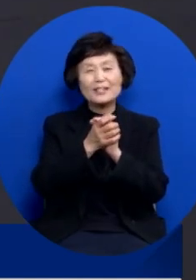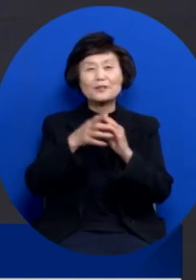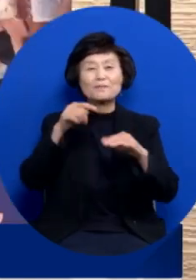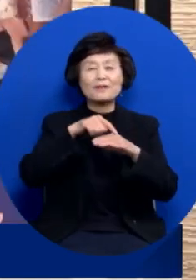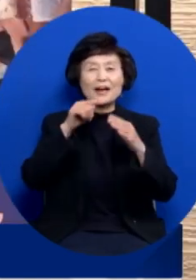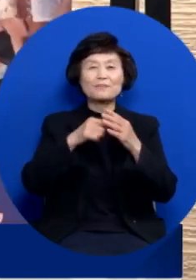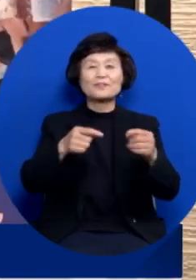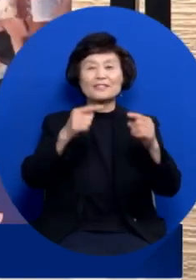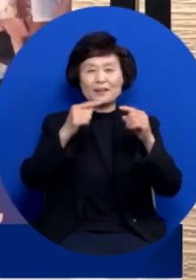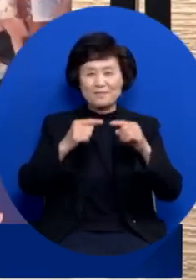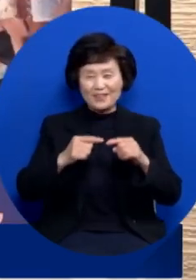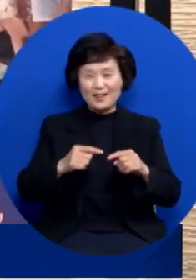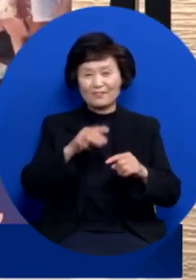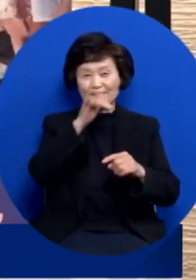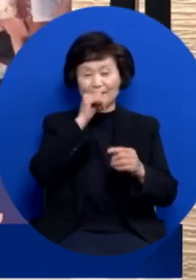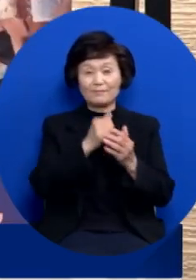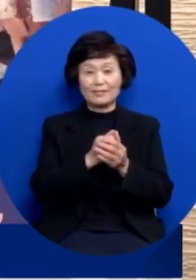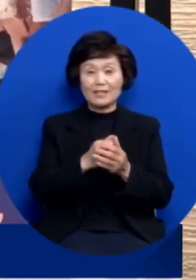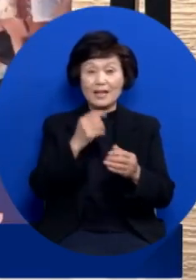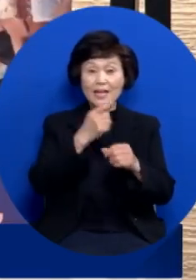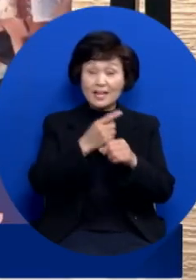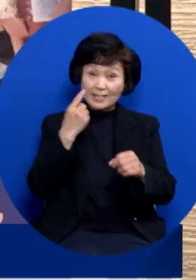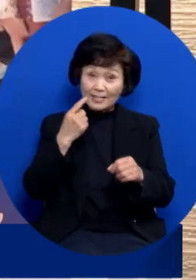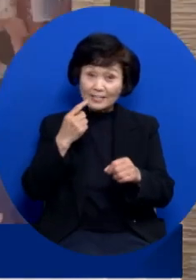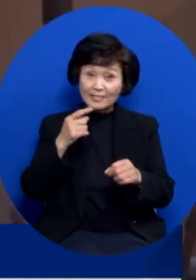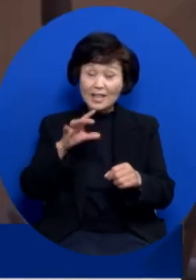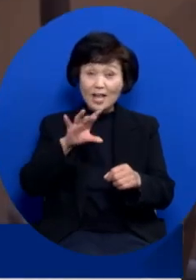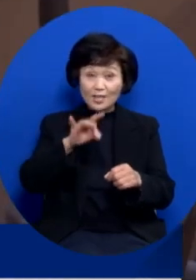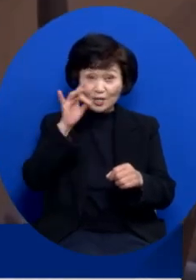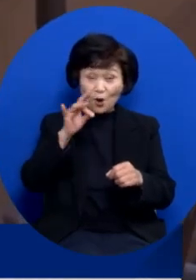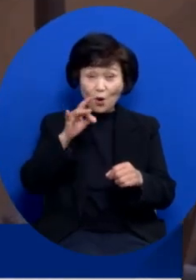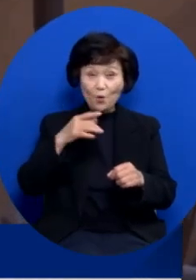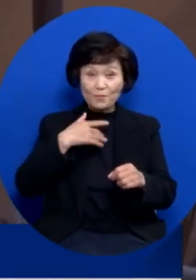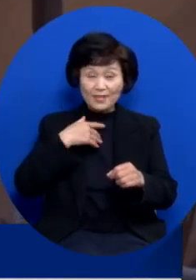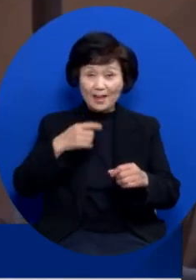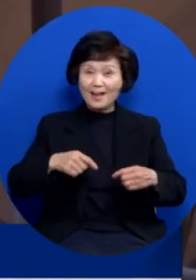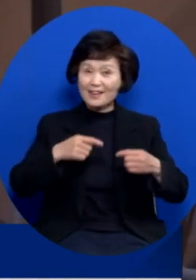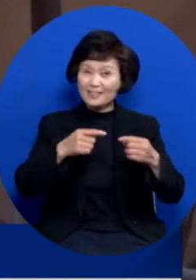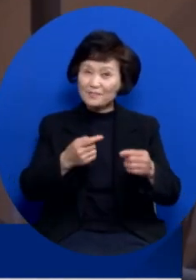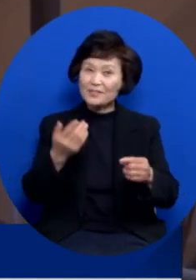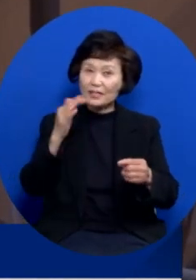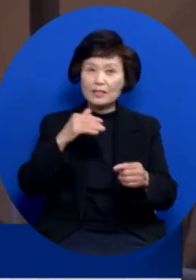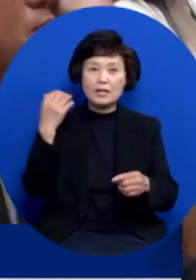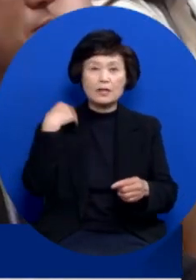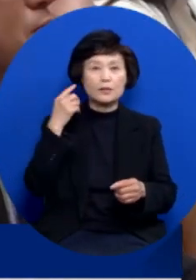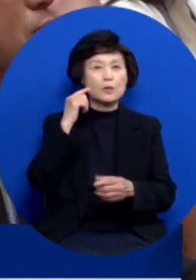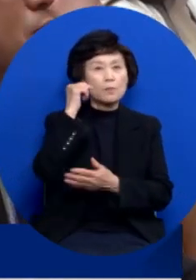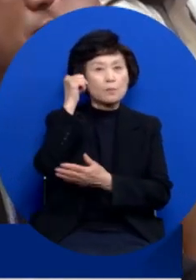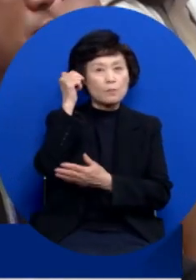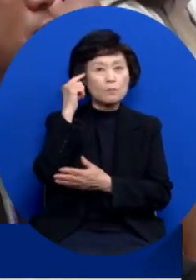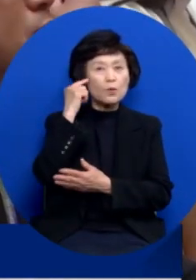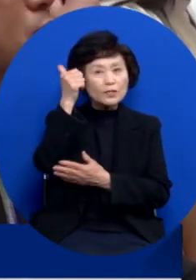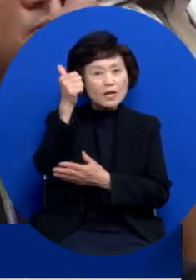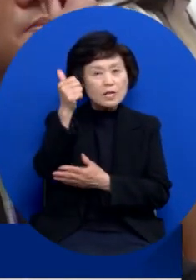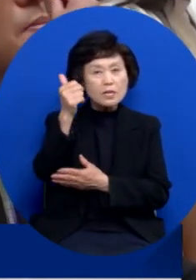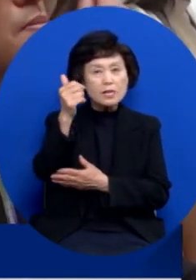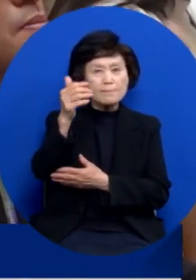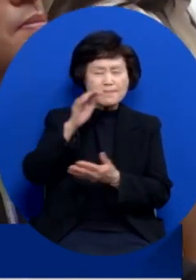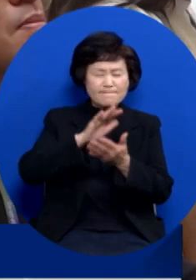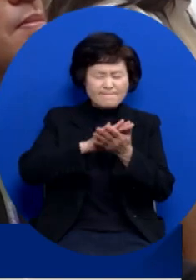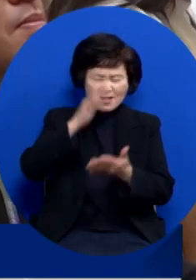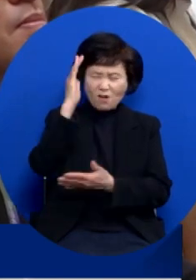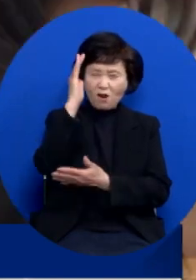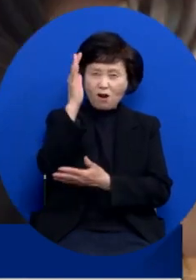참여하고 있어요. 작년에 제가 이제 처음으로 적극적으로 참여를 했는데 우리 담임 목사님의 열정적인 그런 설교가 너무 이렇게 마음